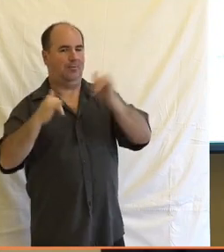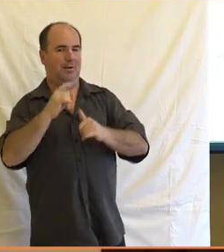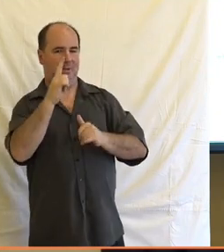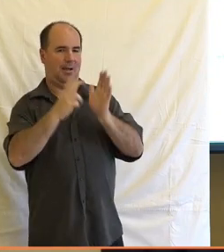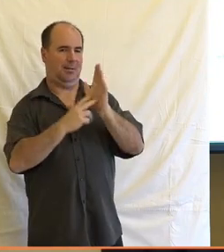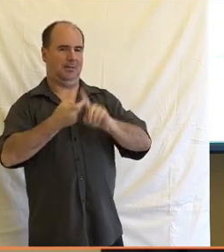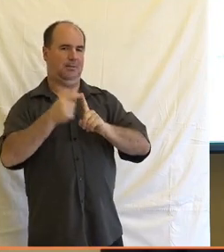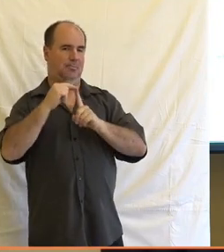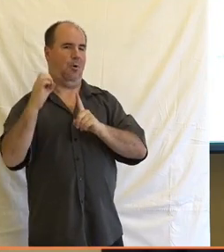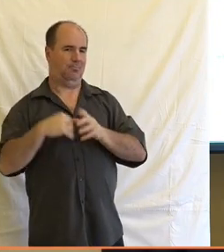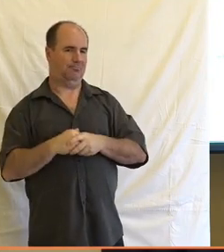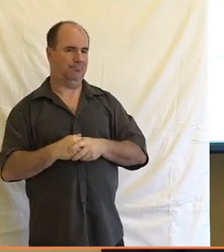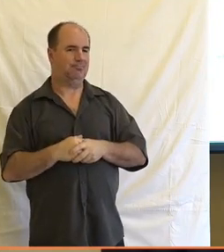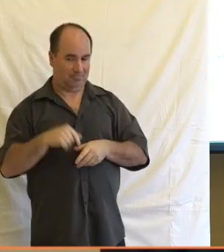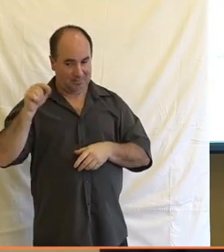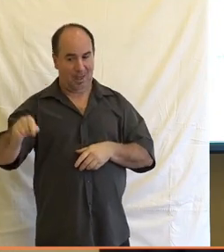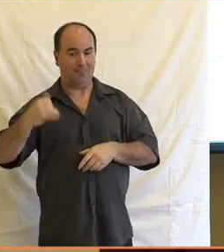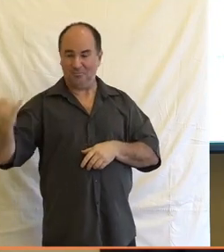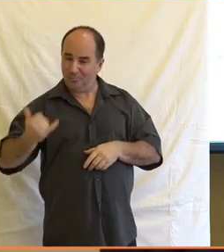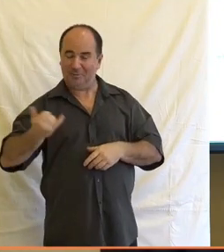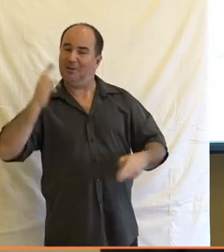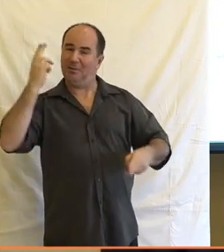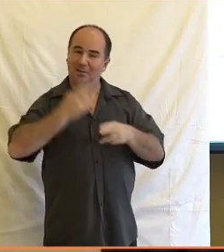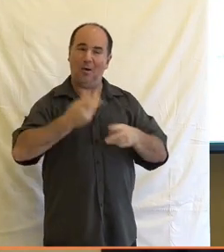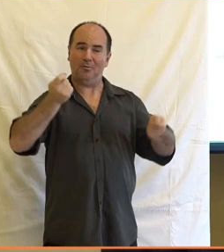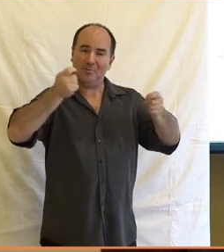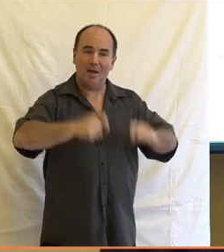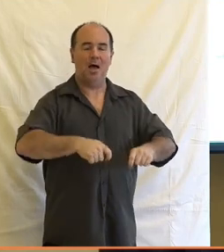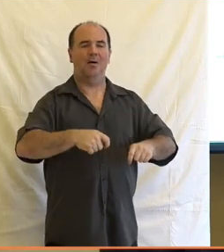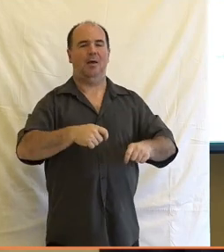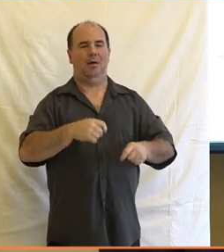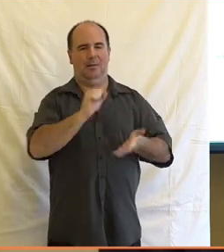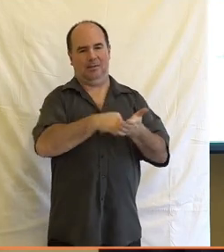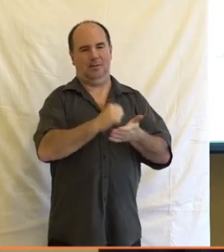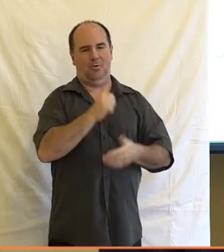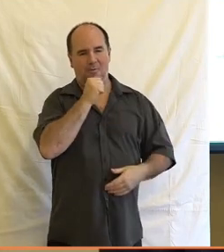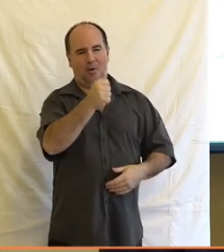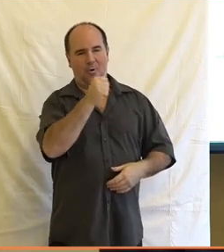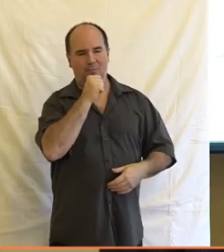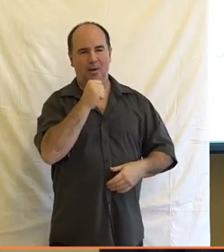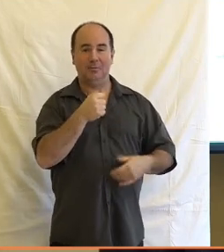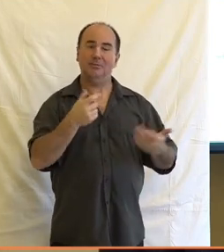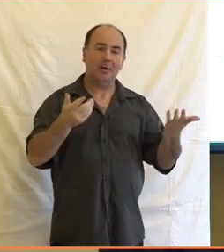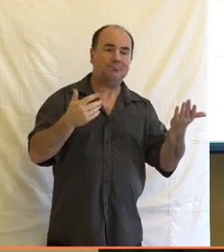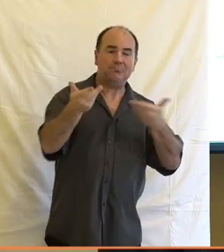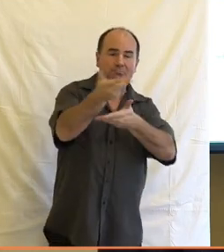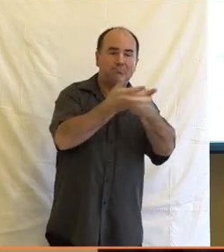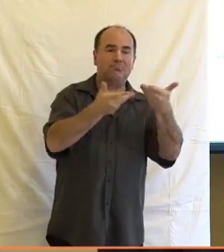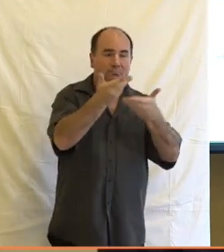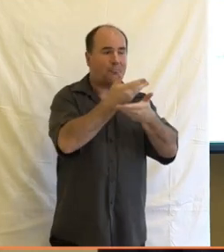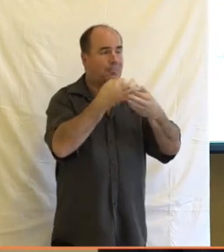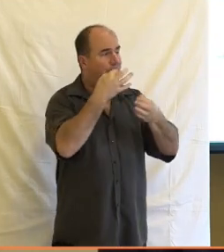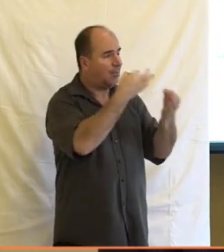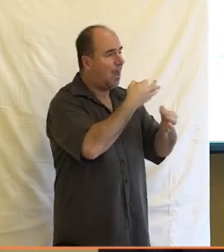dělávali vždycky i tiskovou konferenci a která vlastně mohla posloužit jako místo, kde se mohli o novinkách,